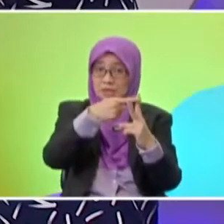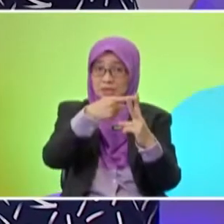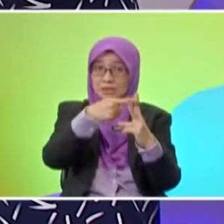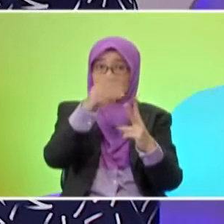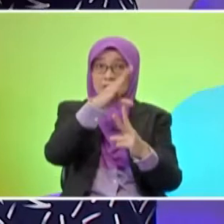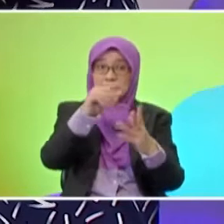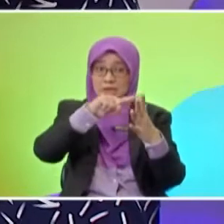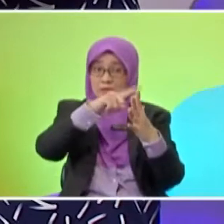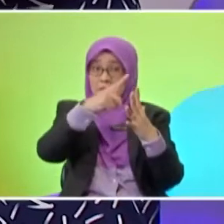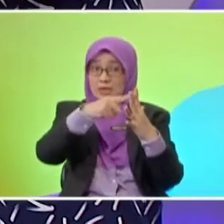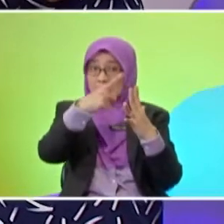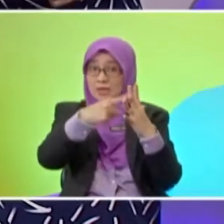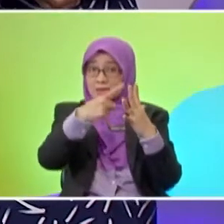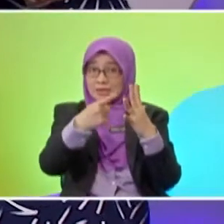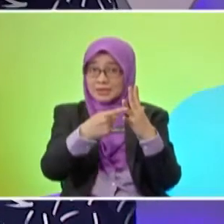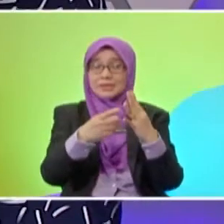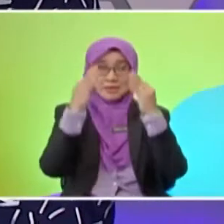oke oke